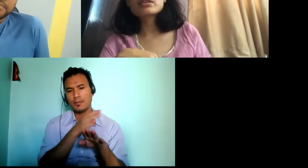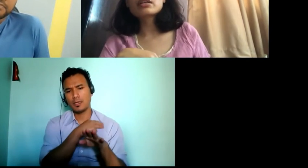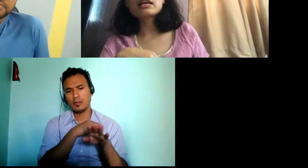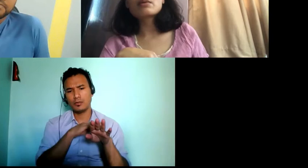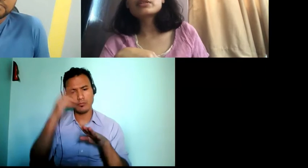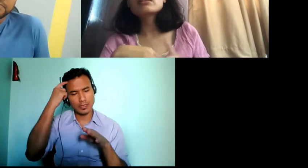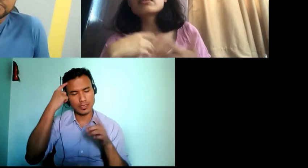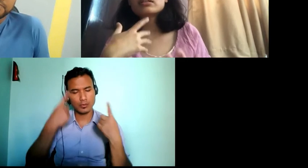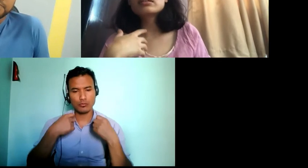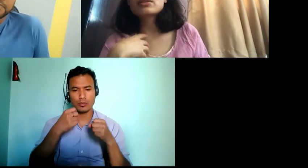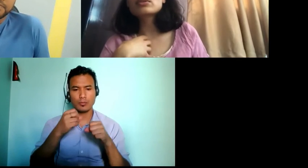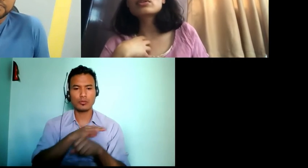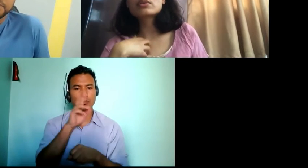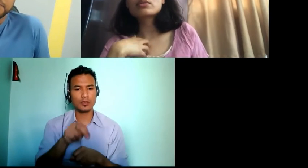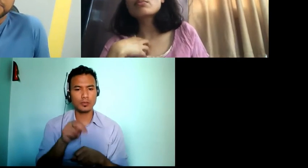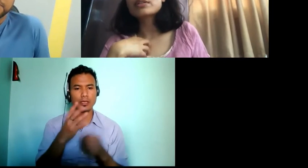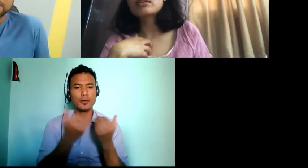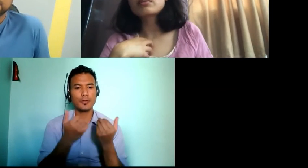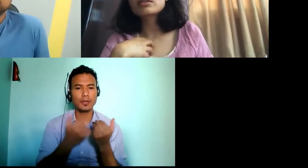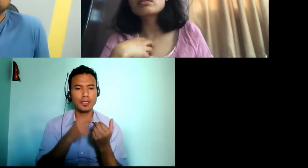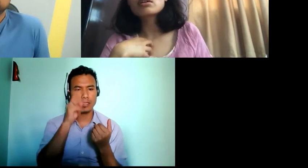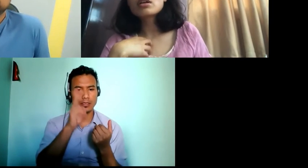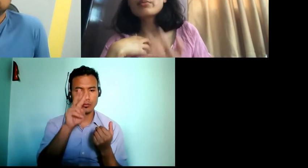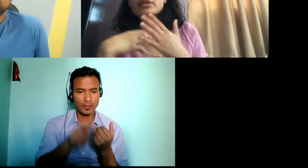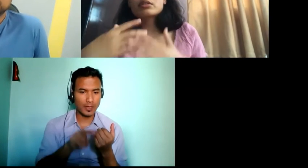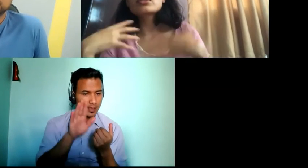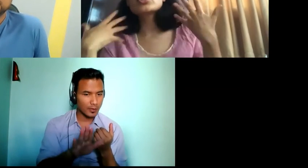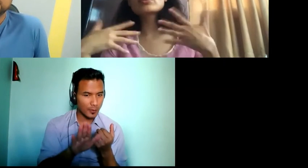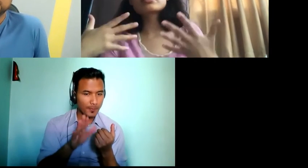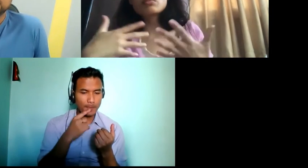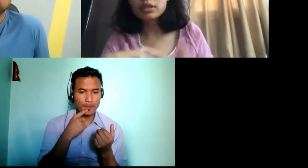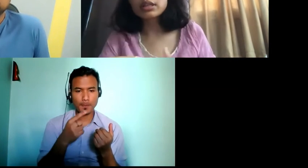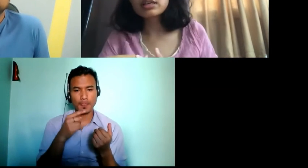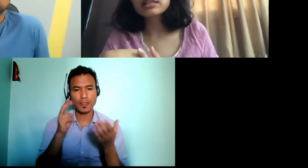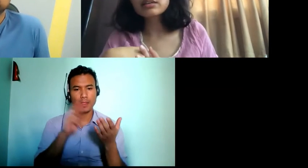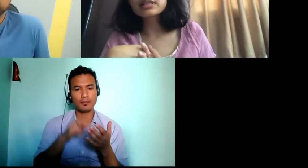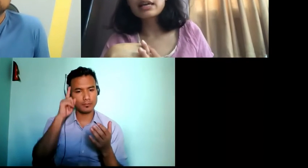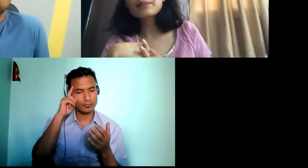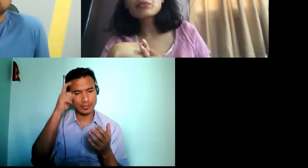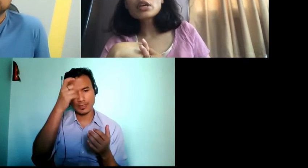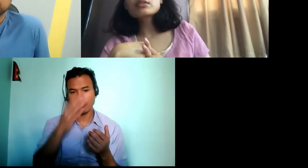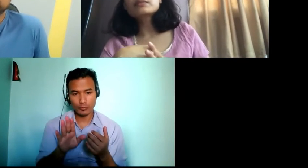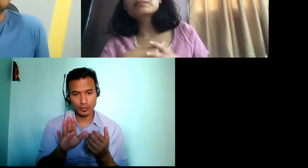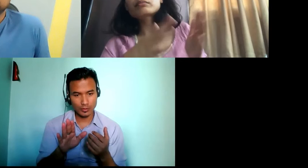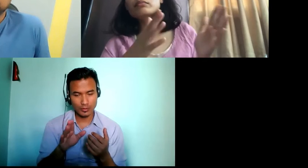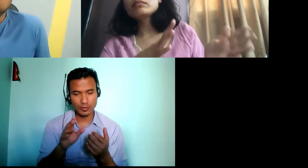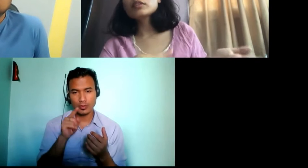अफेक्ट गर्ने कि, ला अब के गर्ने त यस्तो सिचुएसन भइसकेपछि त भनेर झन् स्ट्रेस बढ्छ कि यसले गर्दाखेरि.